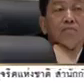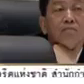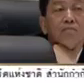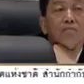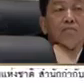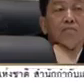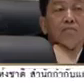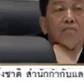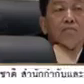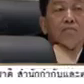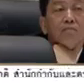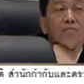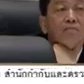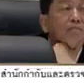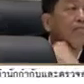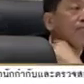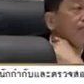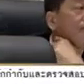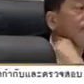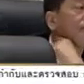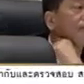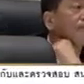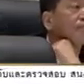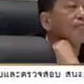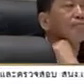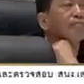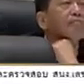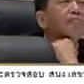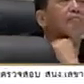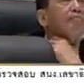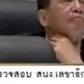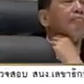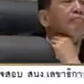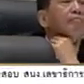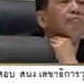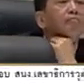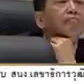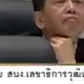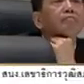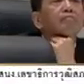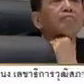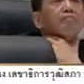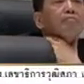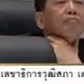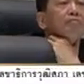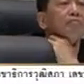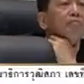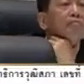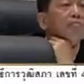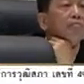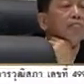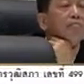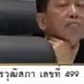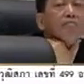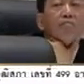ามข้อบังคับ ท่านเสรีครับมีท่านสสประท้วงงั้นการประชุมจะเดินไม่ได้หรอครับท่านเสรีถ้าไม่ยึดคำวินิจฉัยของประธานครับ ท่